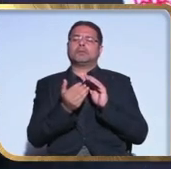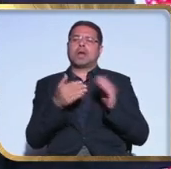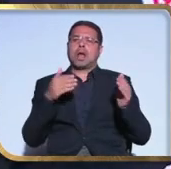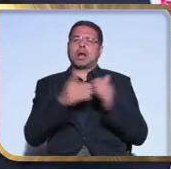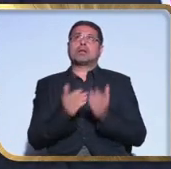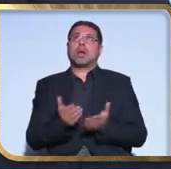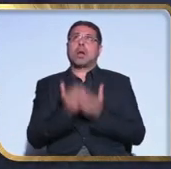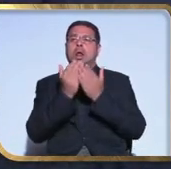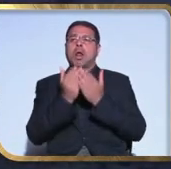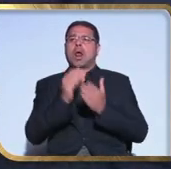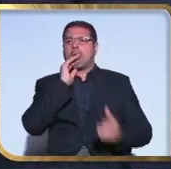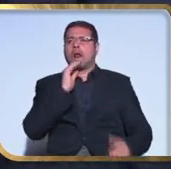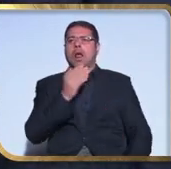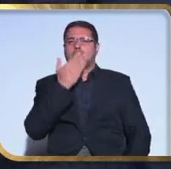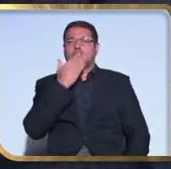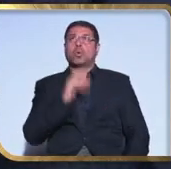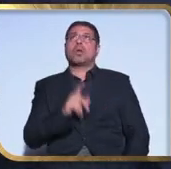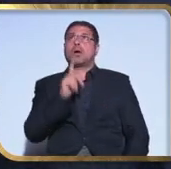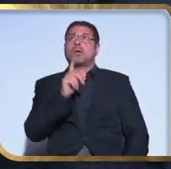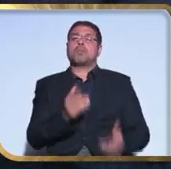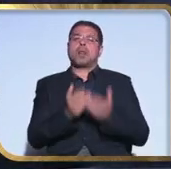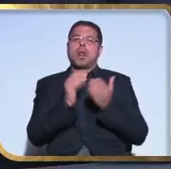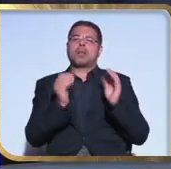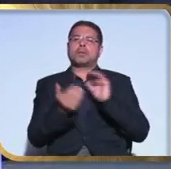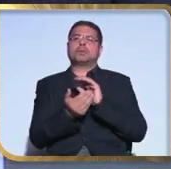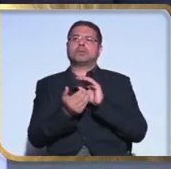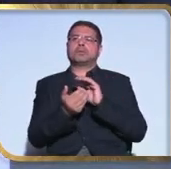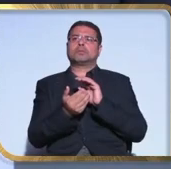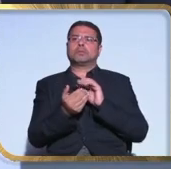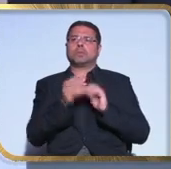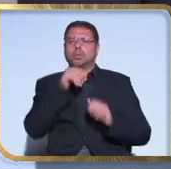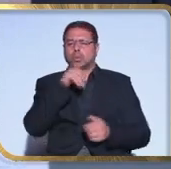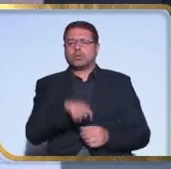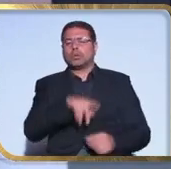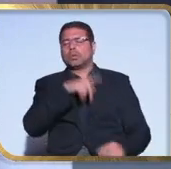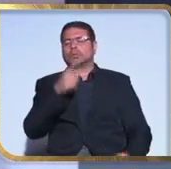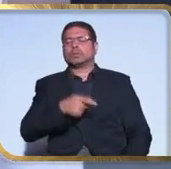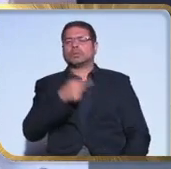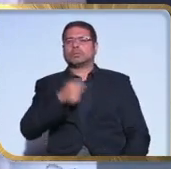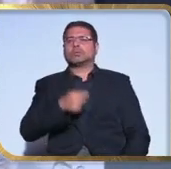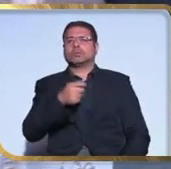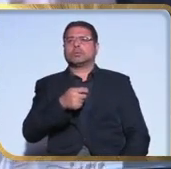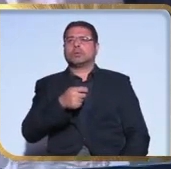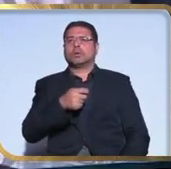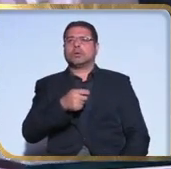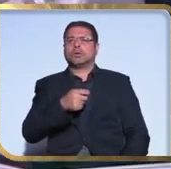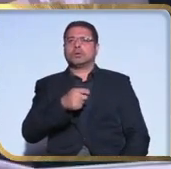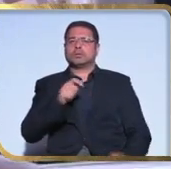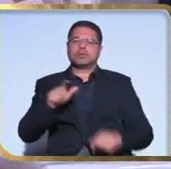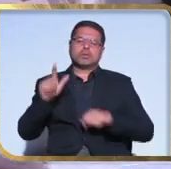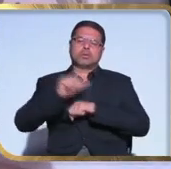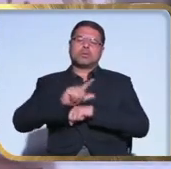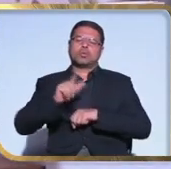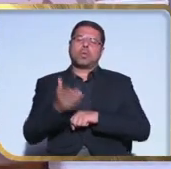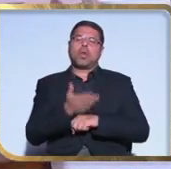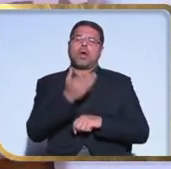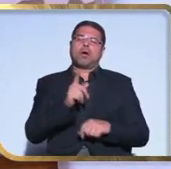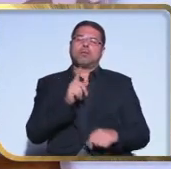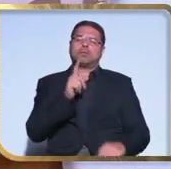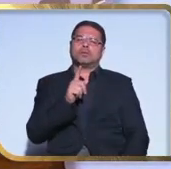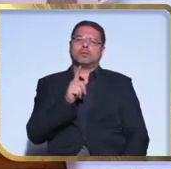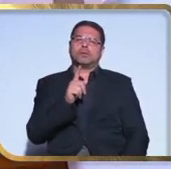واخر دعوانا ان الحمد لله رب العالمين وصلاه وسلاما عليك يا سيدي يا رسول